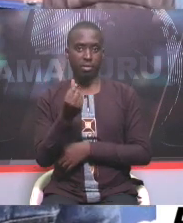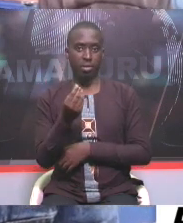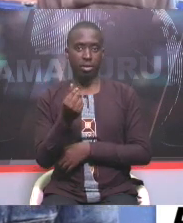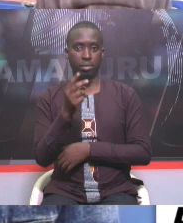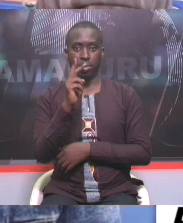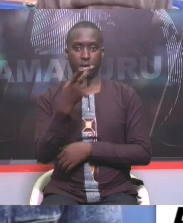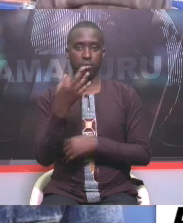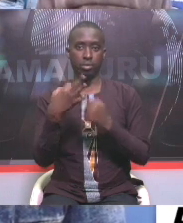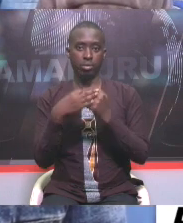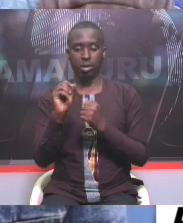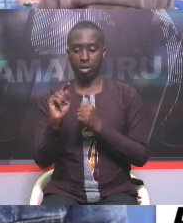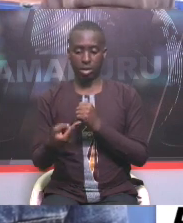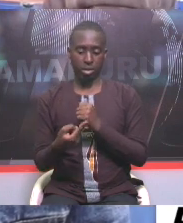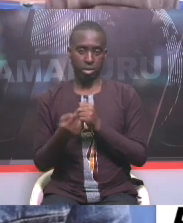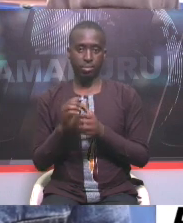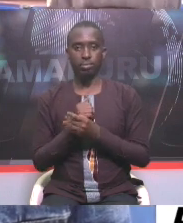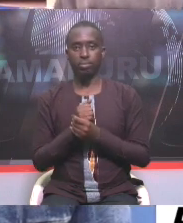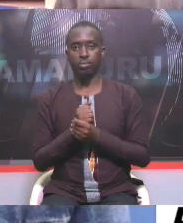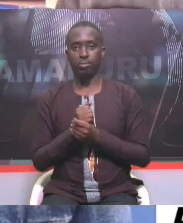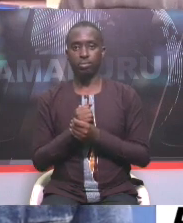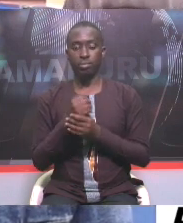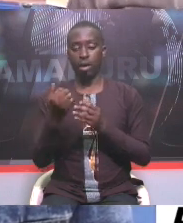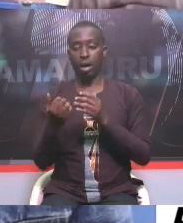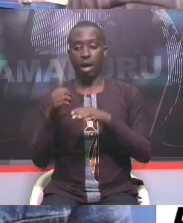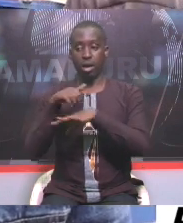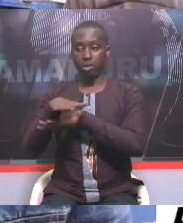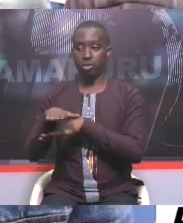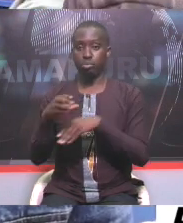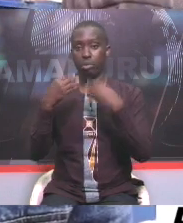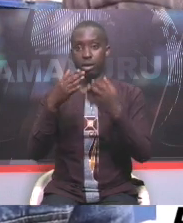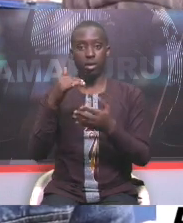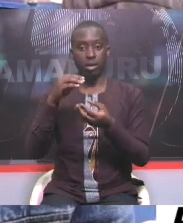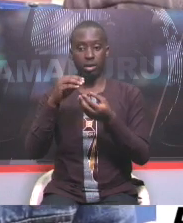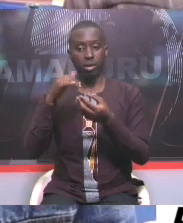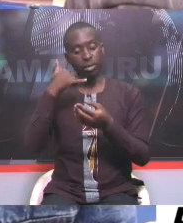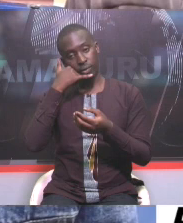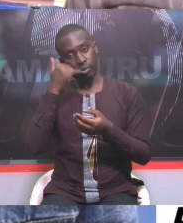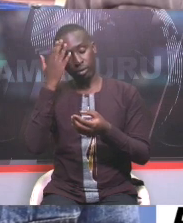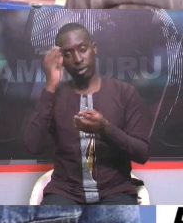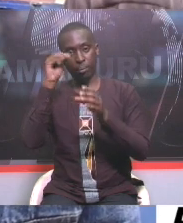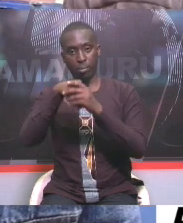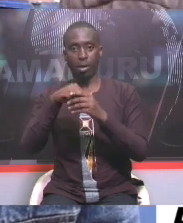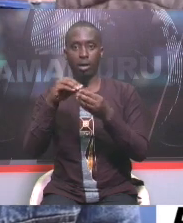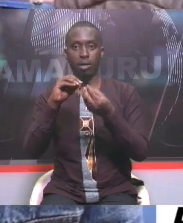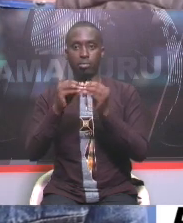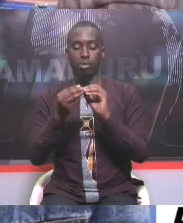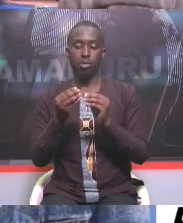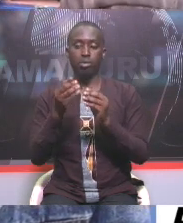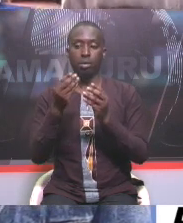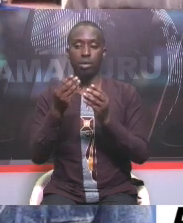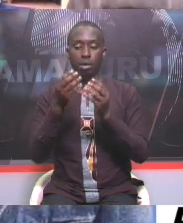amafaranga 180 ahita yiyoherereza, amuhaye telefoni ngo andikamo nimero z'amayinite aragiye